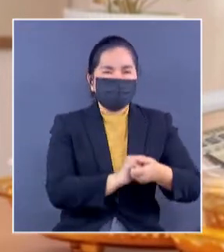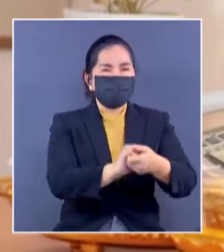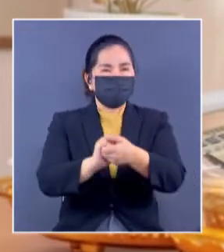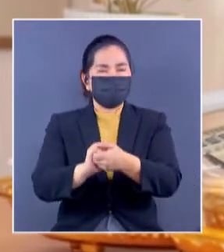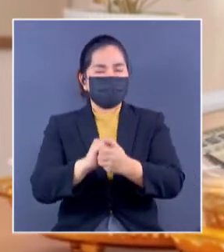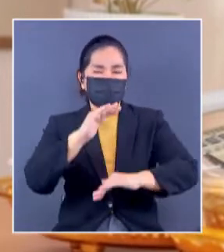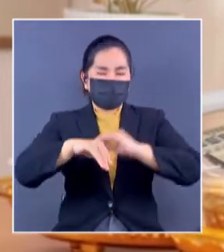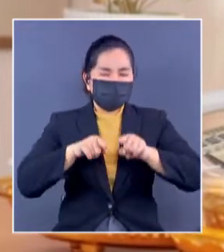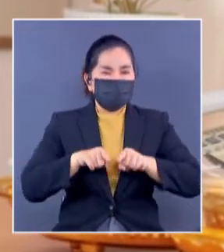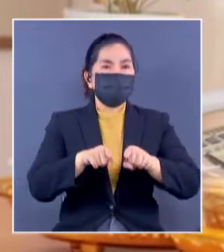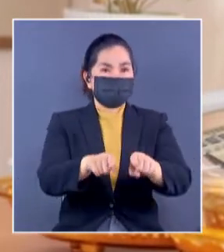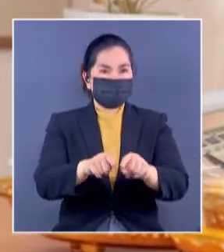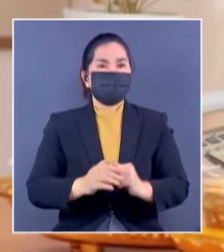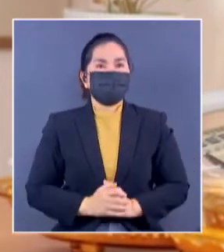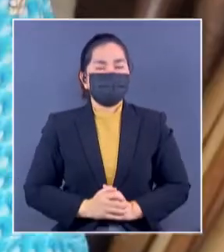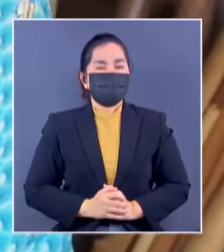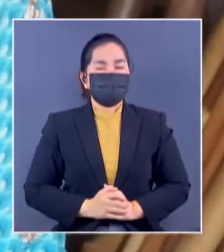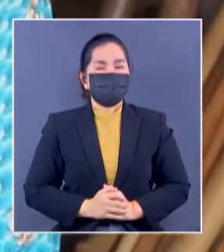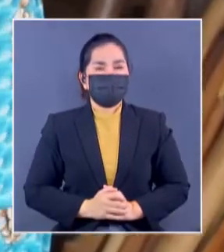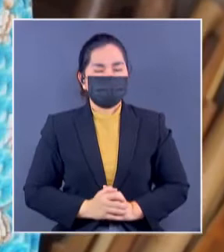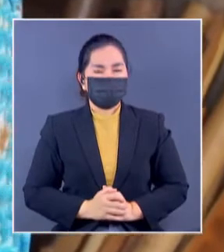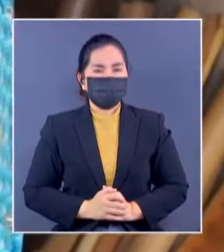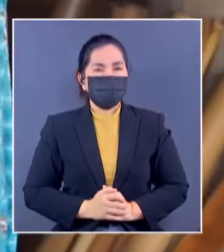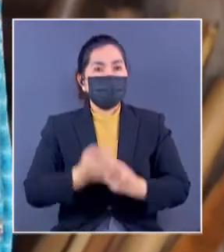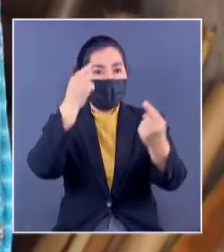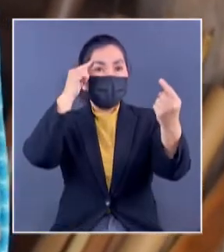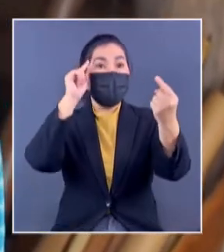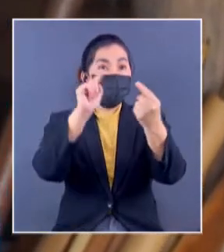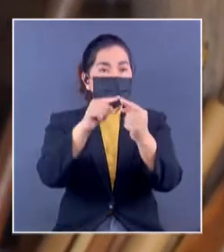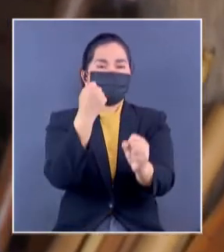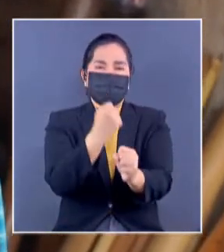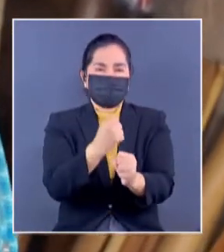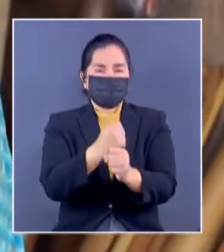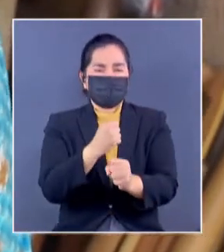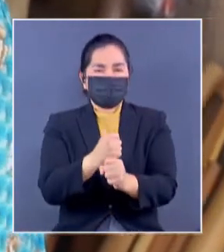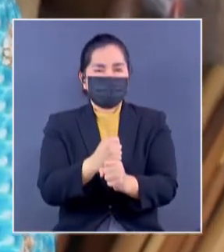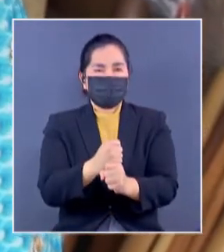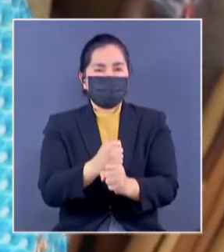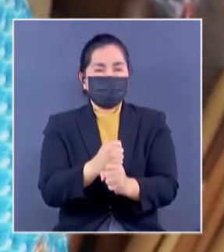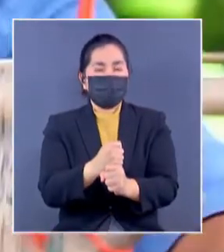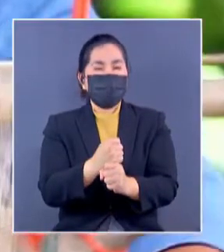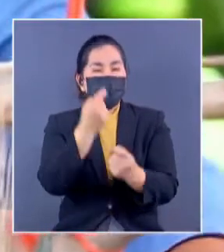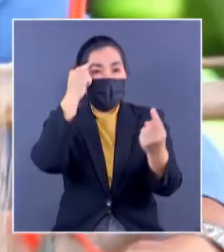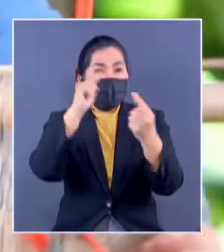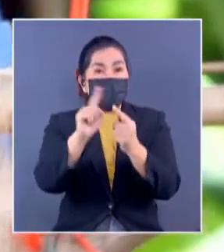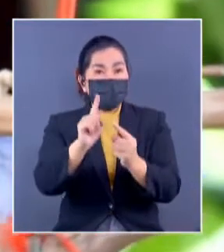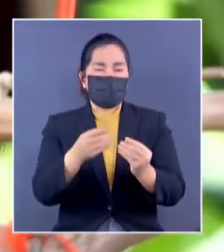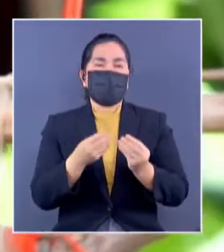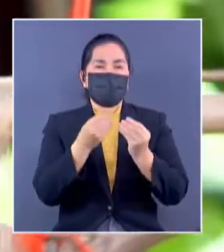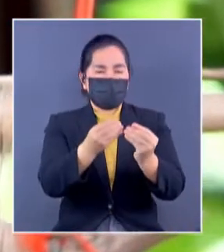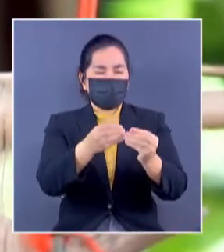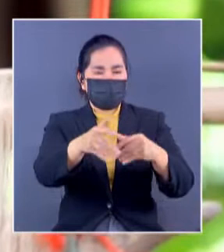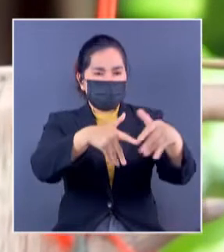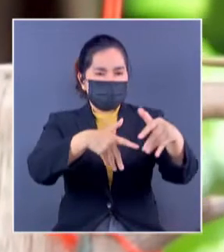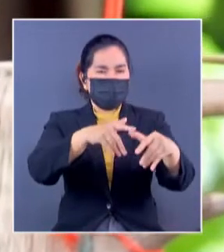ขับเคลื่อนการทำงานด้วยกันนะครับโดยที่เรามีเป้าหมายในการทำงานที่จะมุ่งสู่การสร้างความเข้มแ